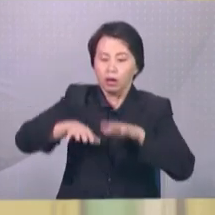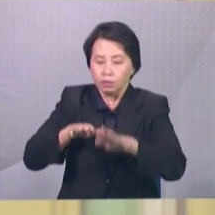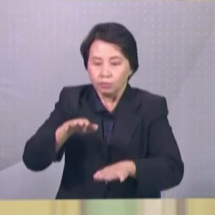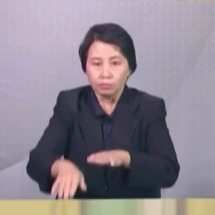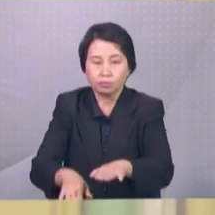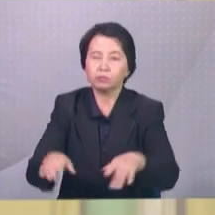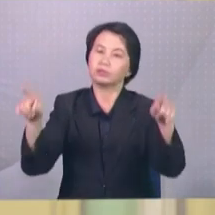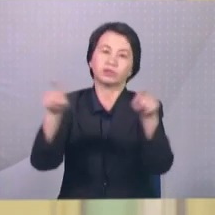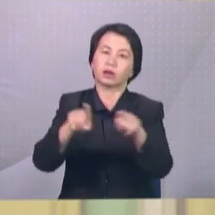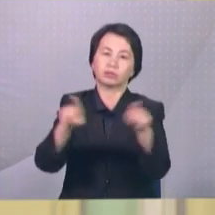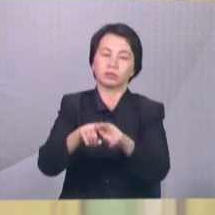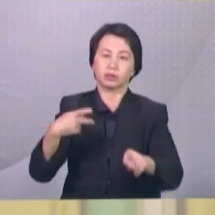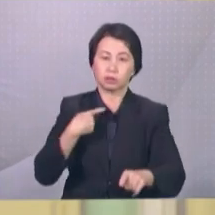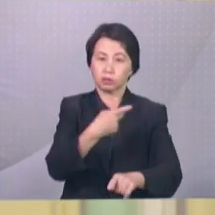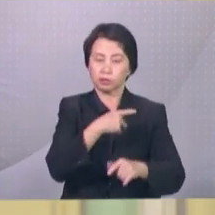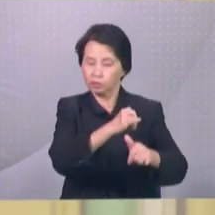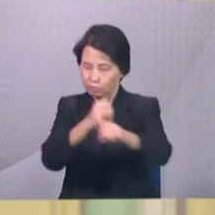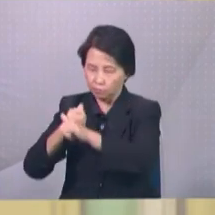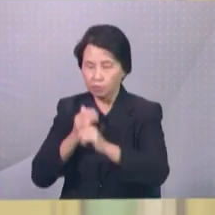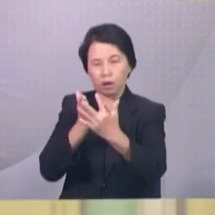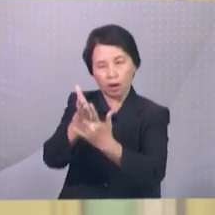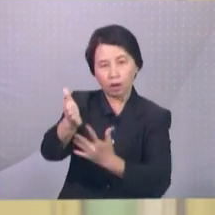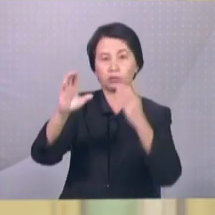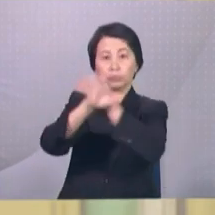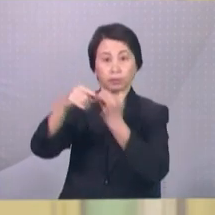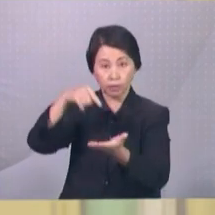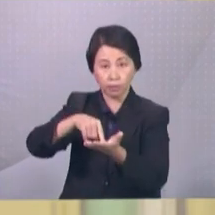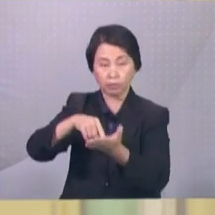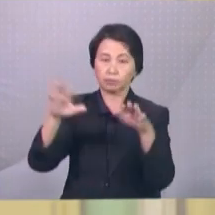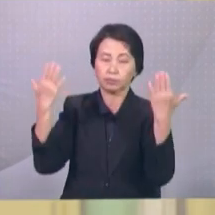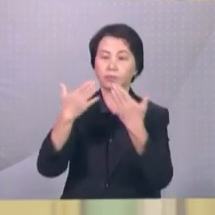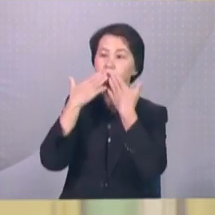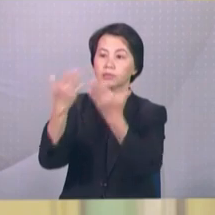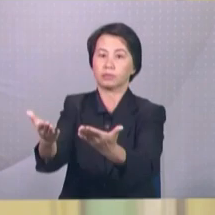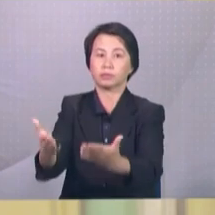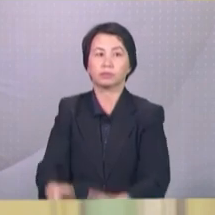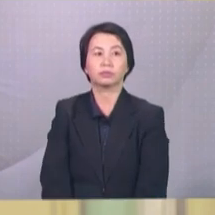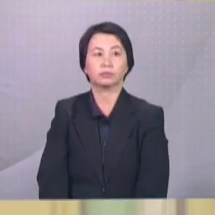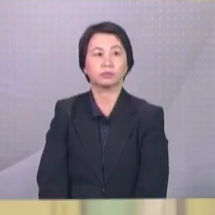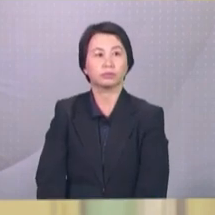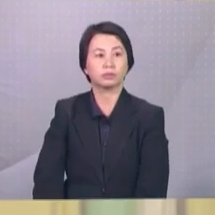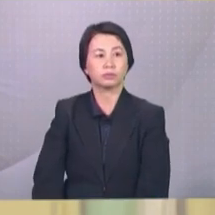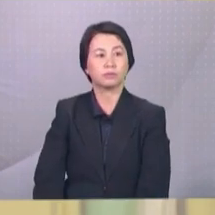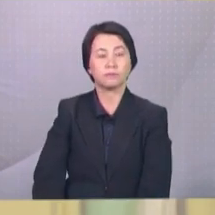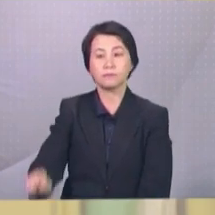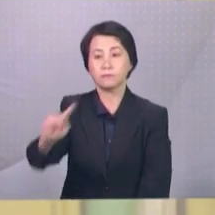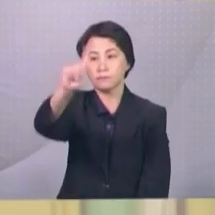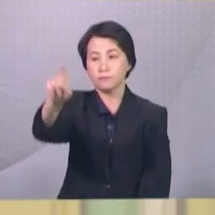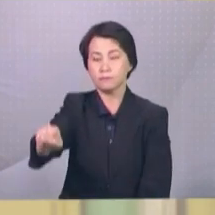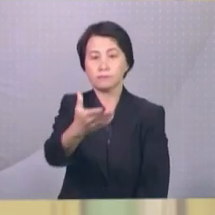dituruni, sama-sama kita harungi cabaran ini. Sekian, terima kasih. Ada soalan, silakan.